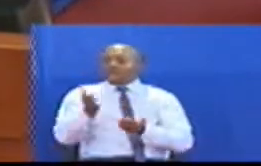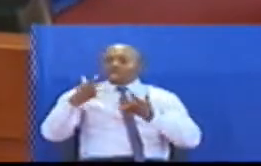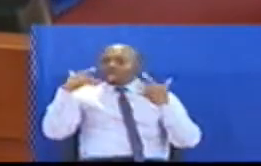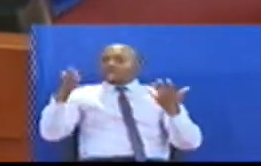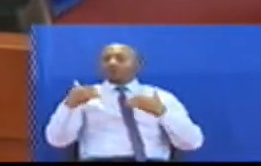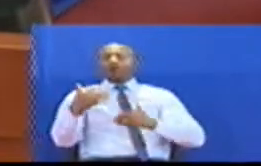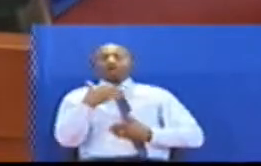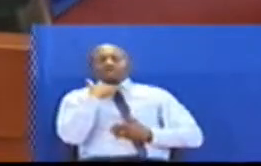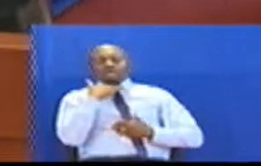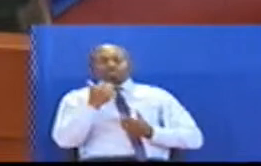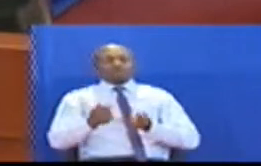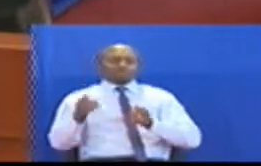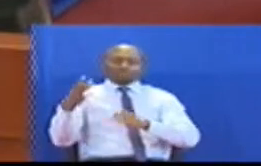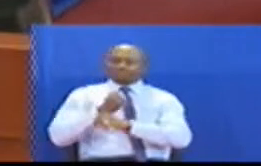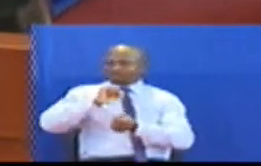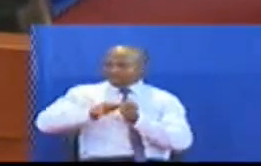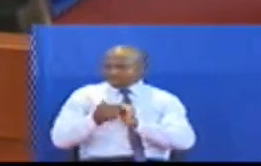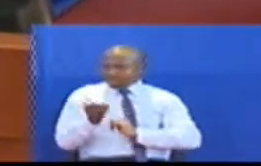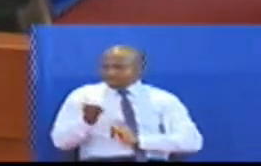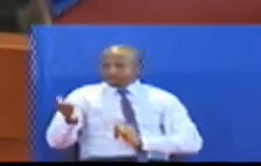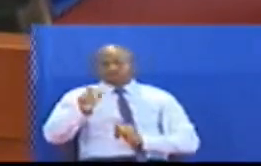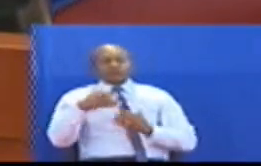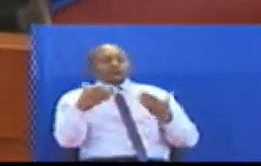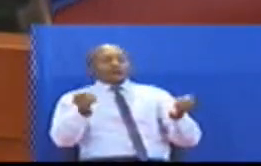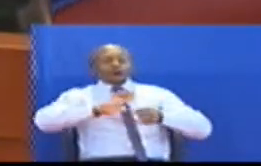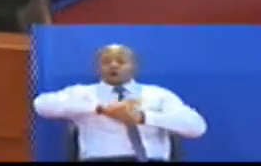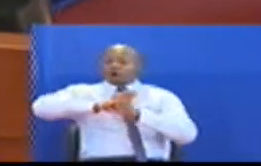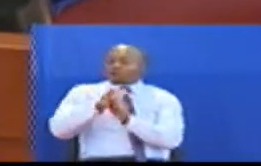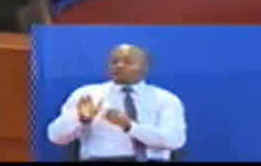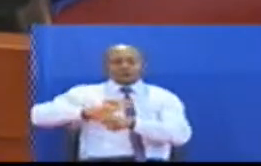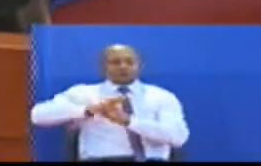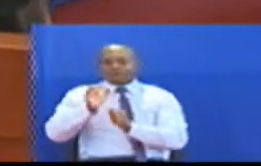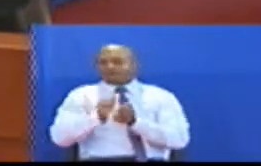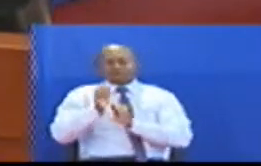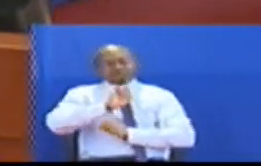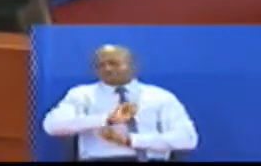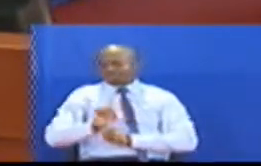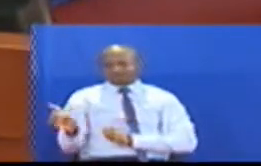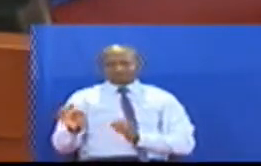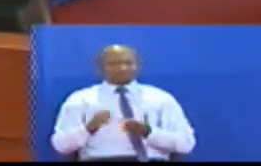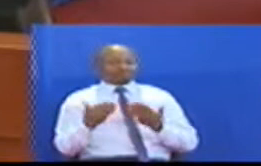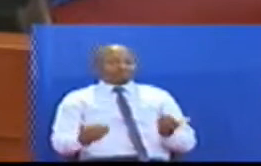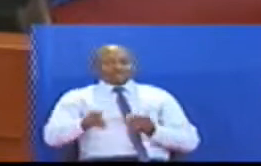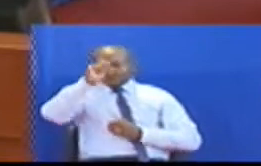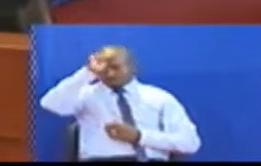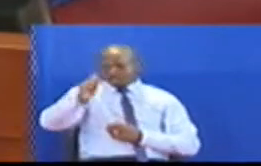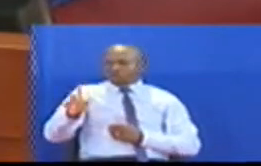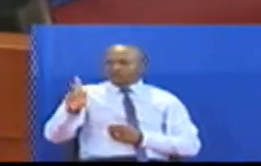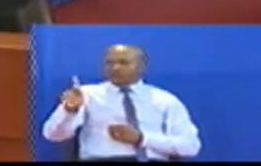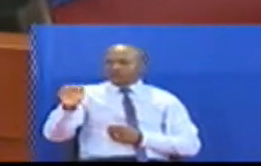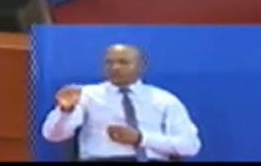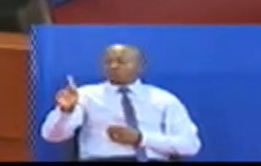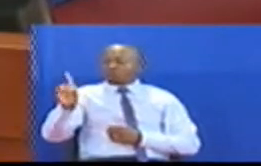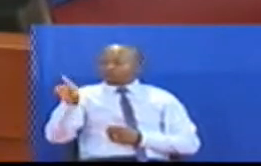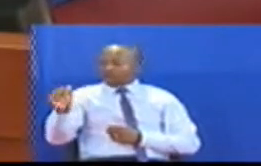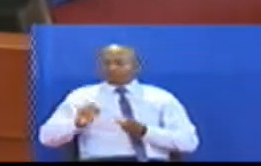alafu inatuletea shida nyingine. Watu wakasema corona, kumbe Mheshimiwa Kakunda, hasa nyinyi Wanyamwezi ndo